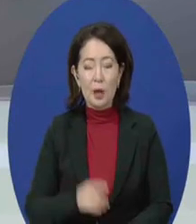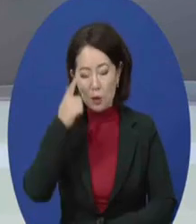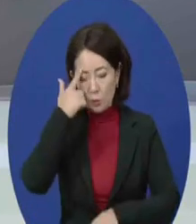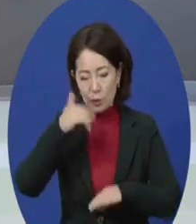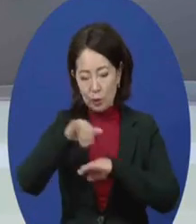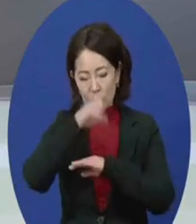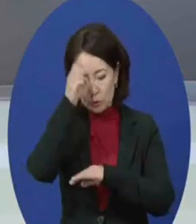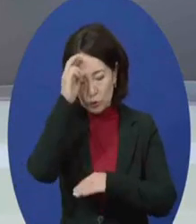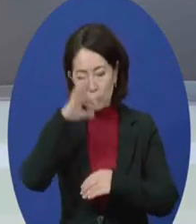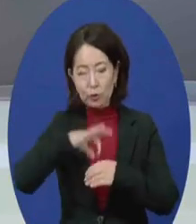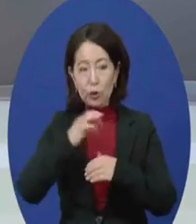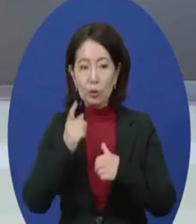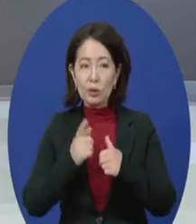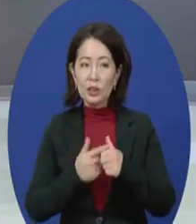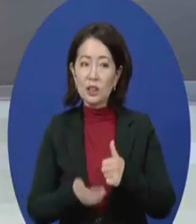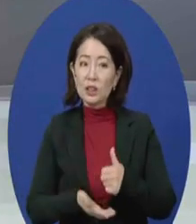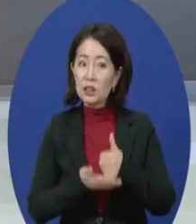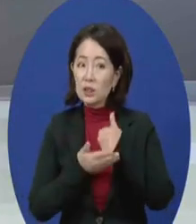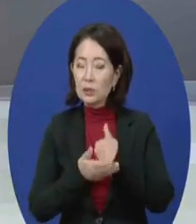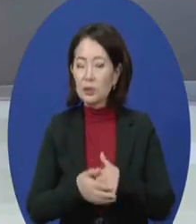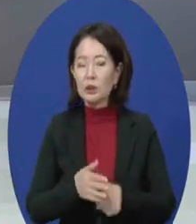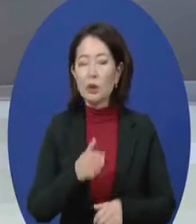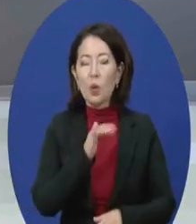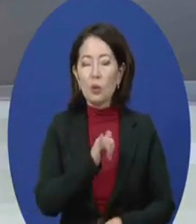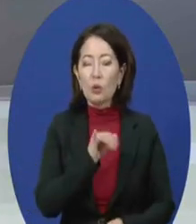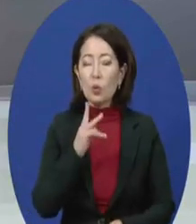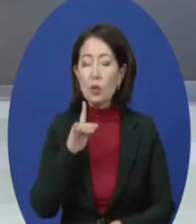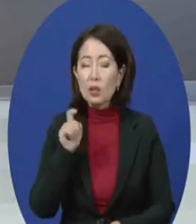Монгол Улсын Ерөнхийлөгчийн сонгуульд Монгол Ардын намаас нэр дэвшиж